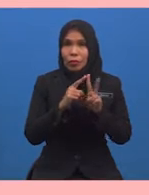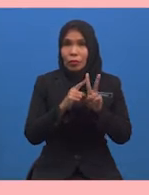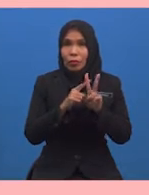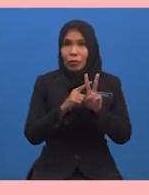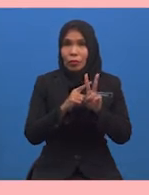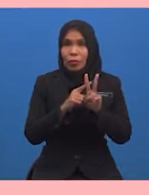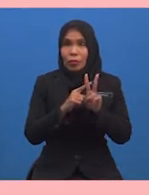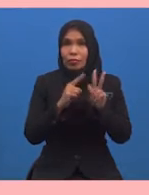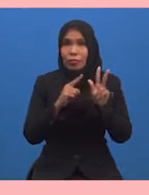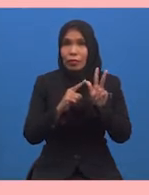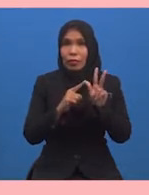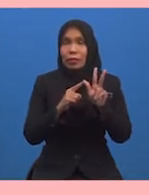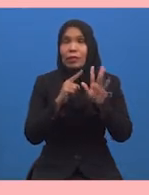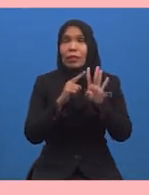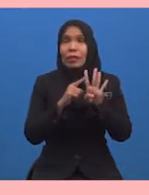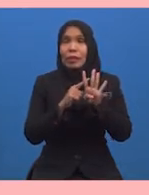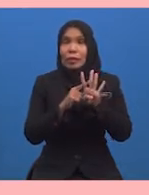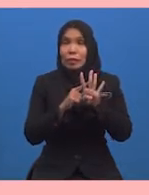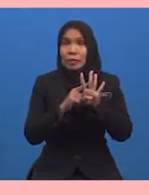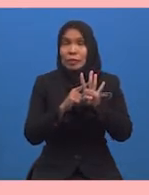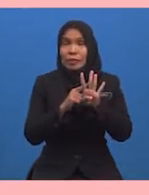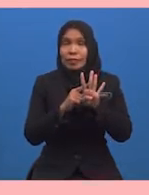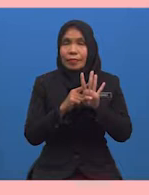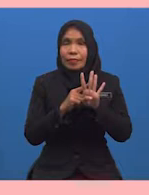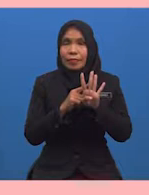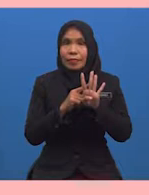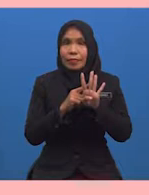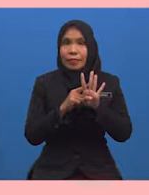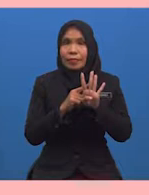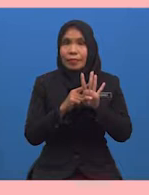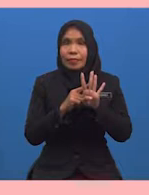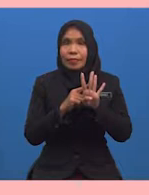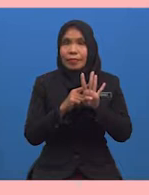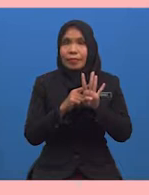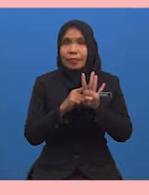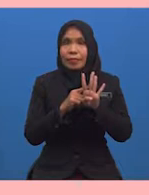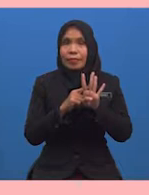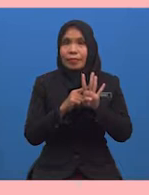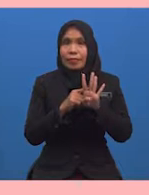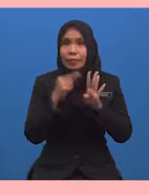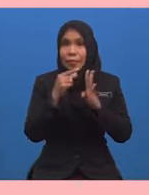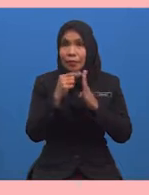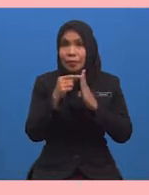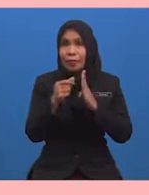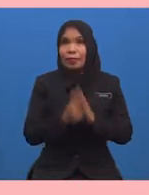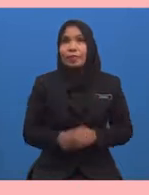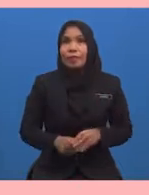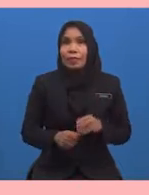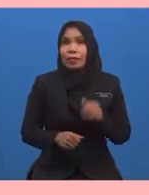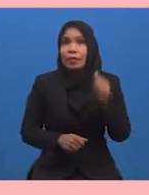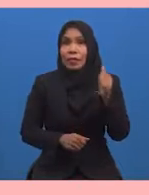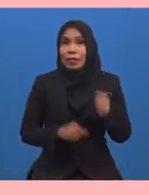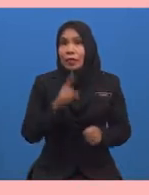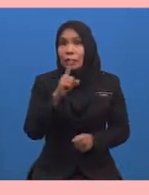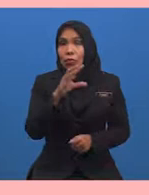elektronik. 4. Menjana kuasa hidroelektrik. A. 1 dan 2. B. 1 dan 4.